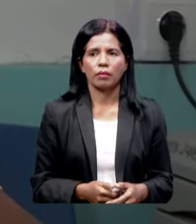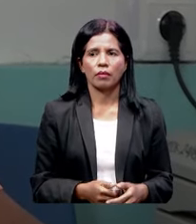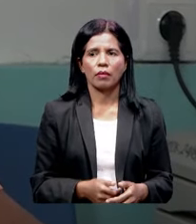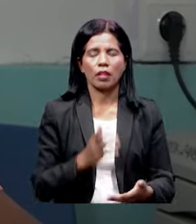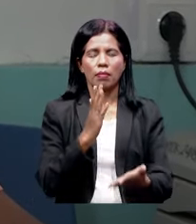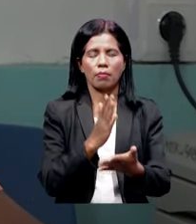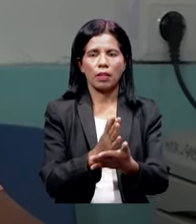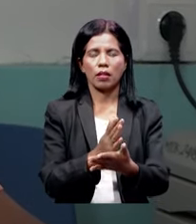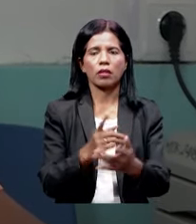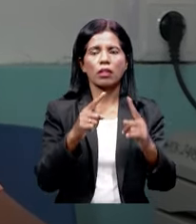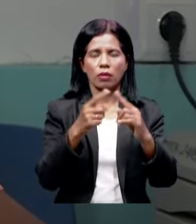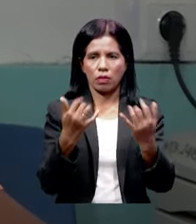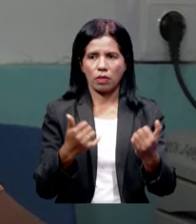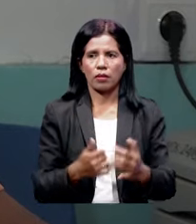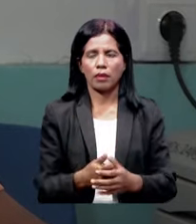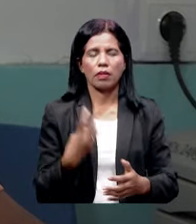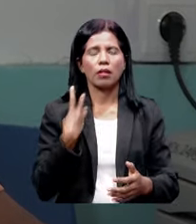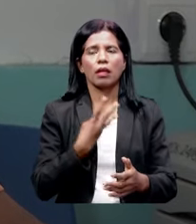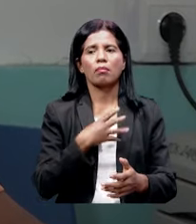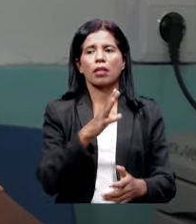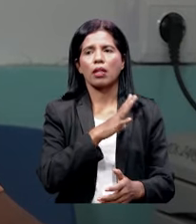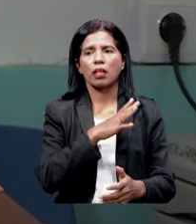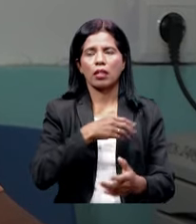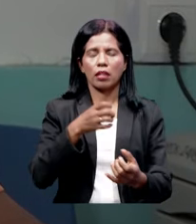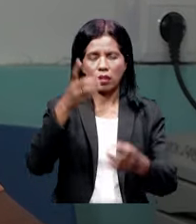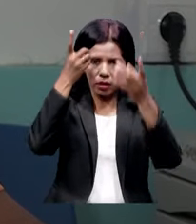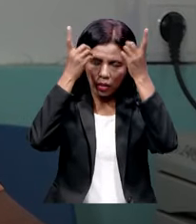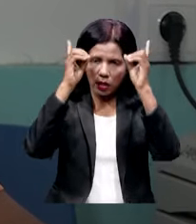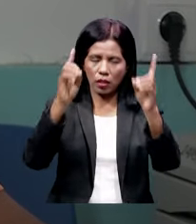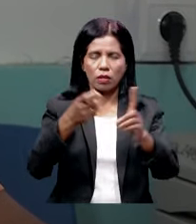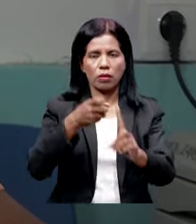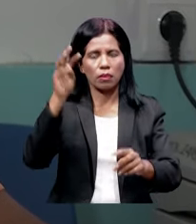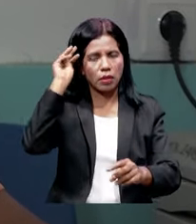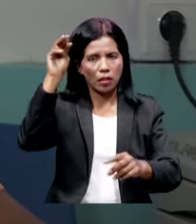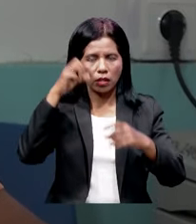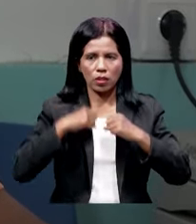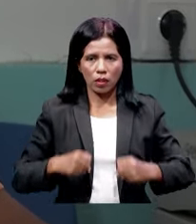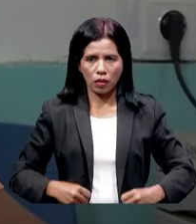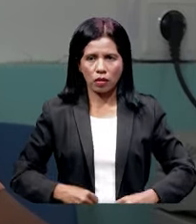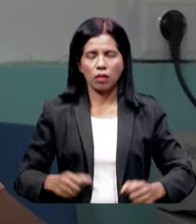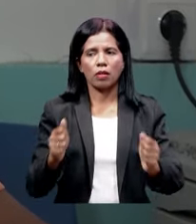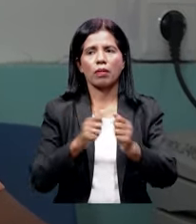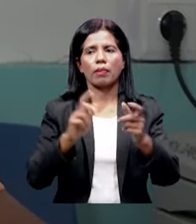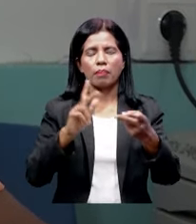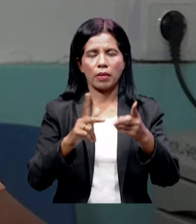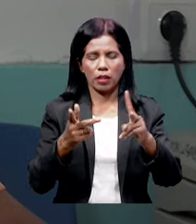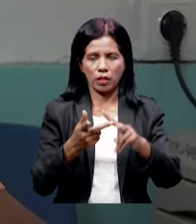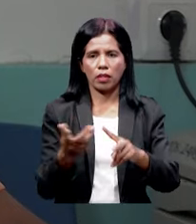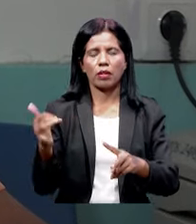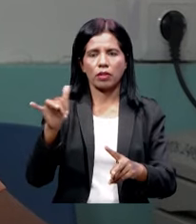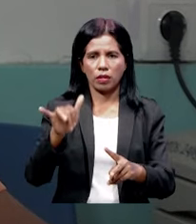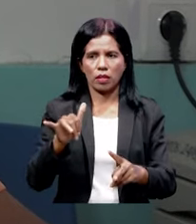pararut situ agora ne be hein decision husi ministeri Saudi liga du parhol be parciru de be